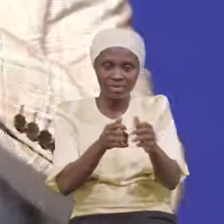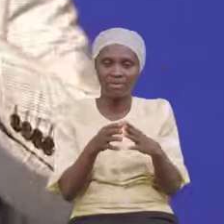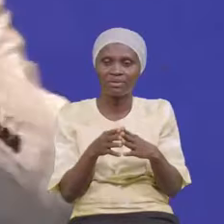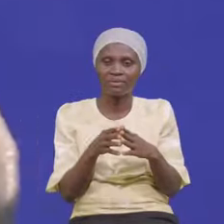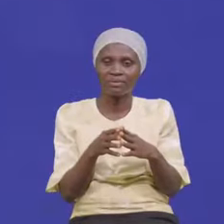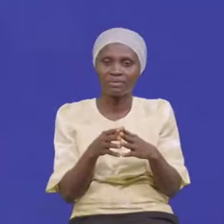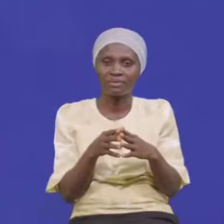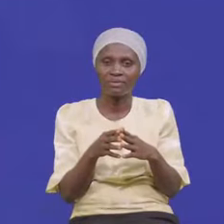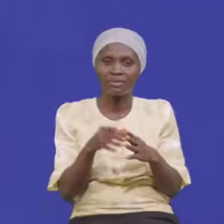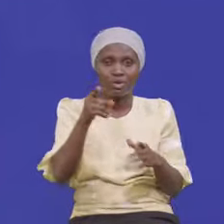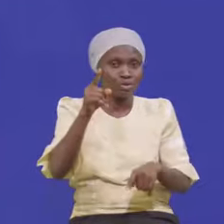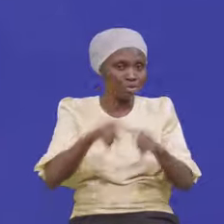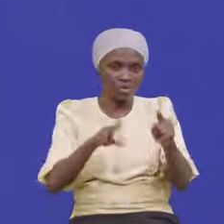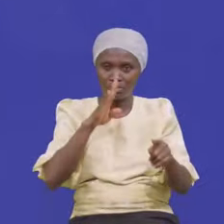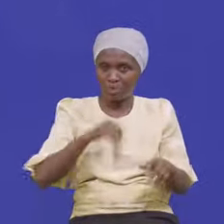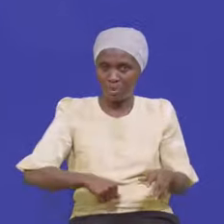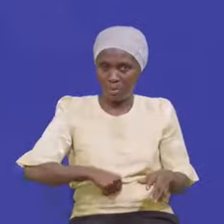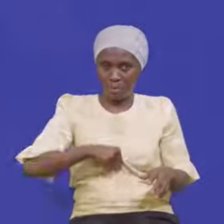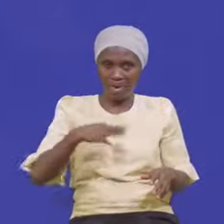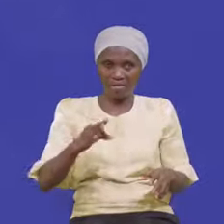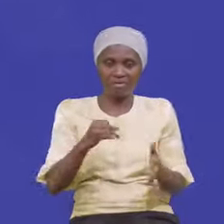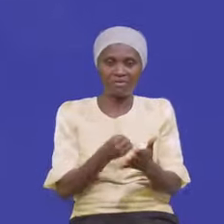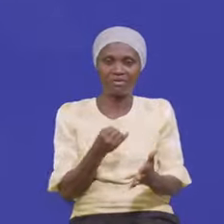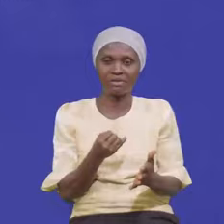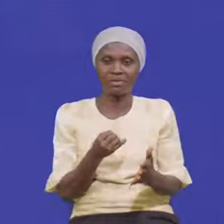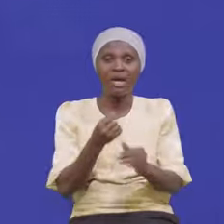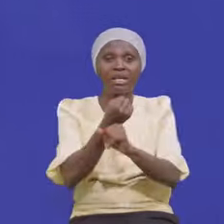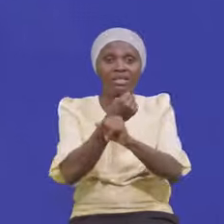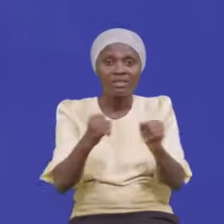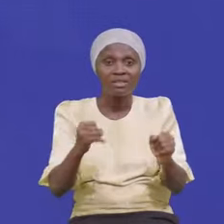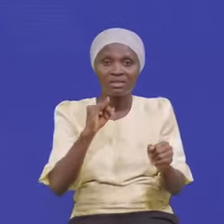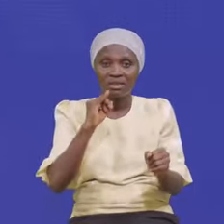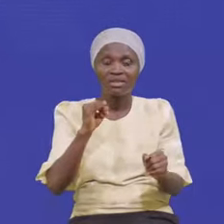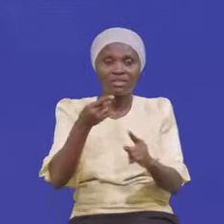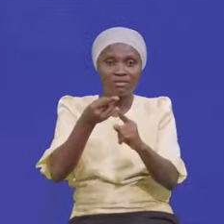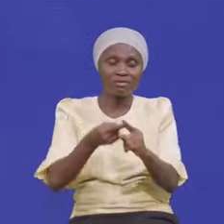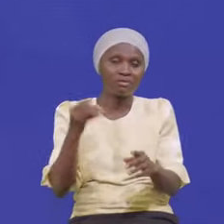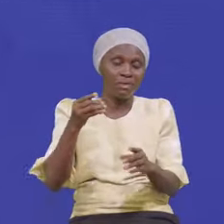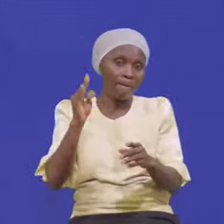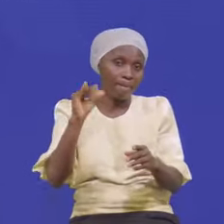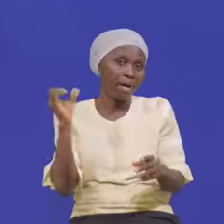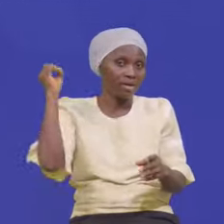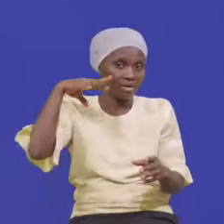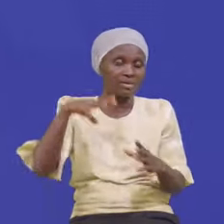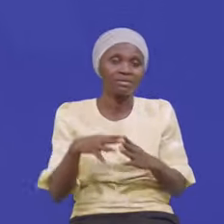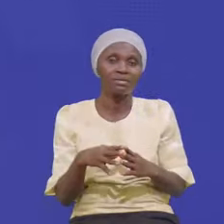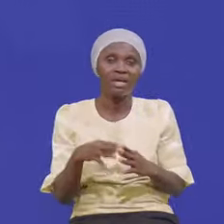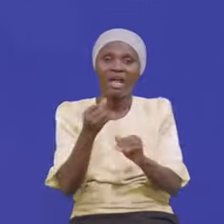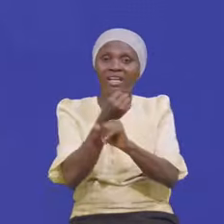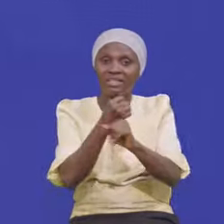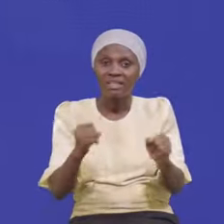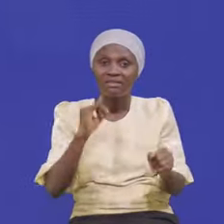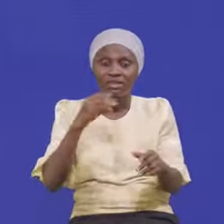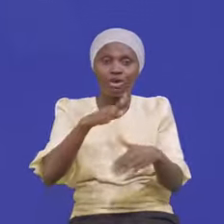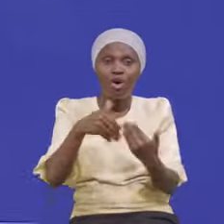అనుకోండి, you cannot be proud. మీరు అతిశయించలేరు. Salvation is all of grace. రక్షణ దేవుని కృప వలన. Salvation is all